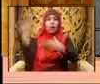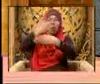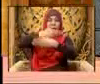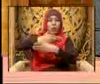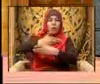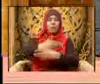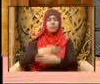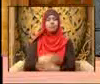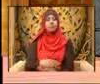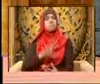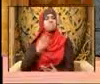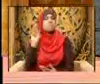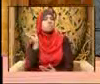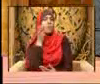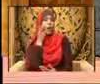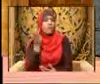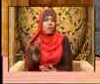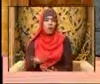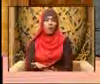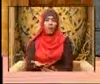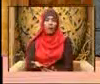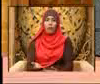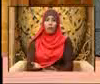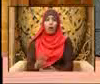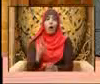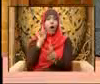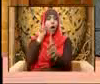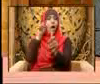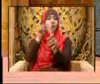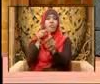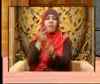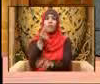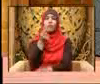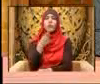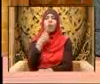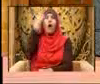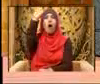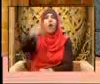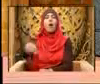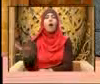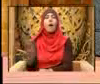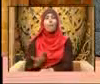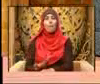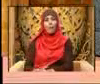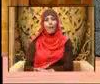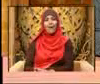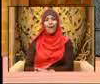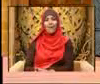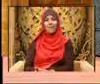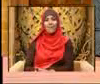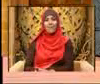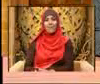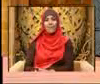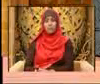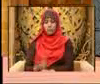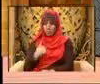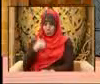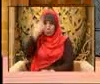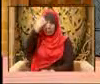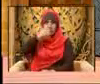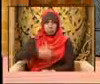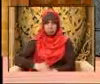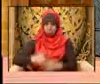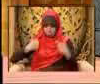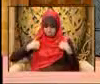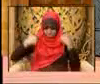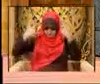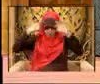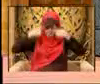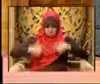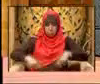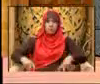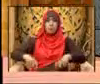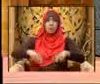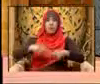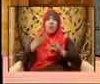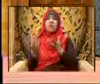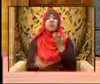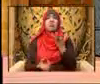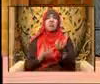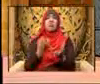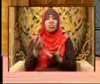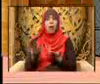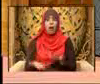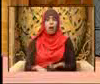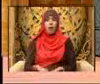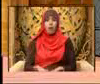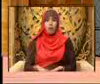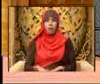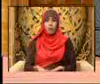ذاك من أجل أن يأكل الحرام. الحرام اللي البدن والجسم اللي يتغذى بالحرام، النار أولى به